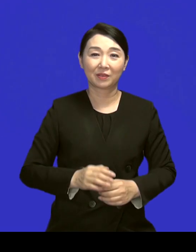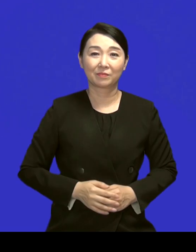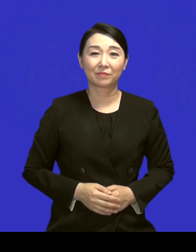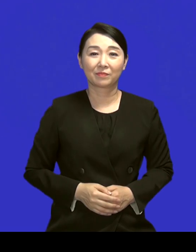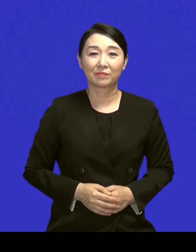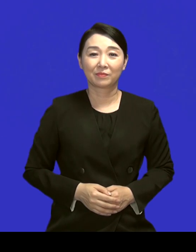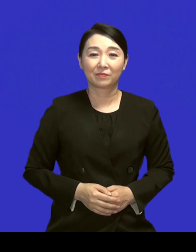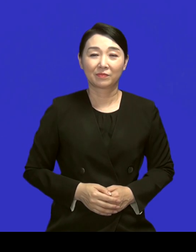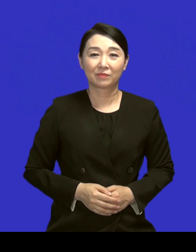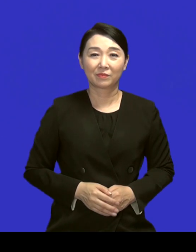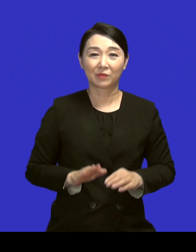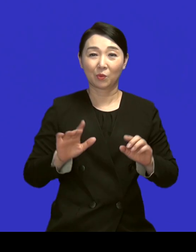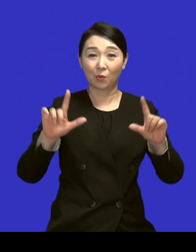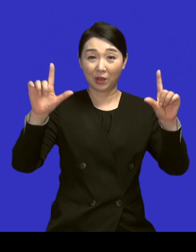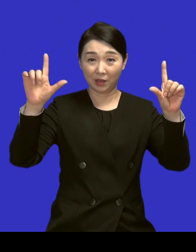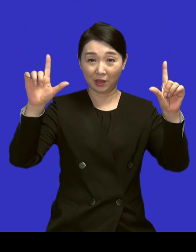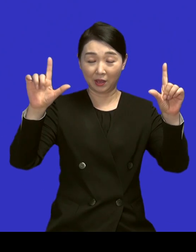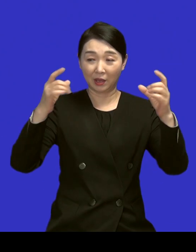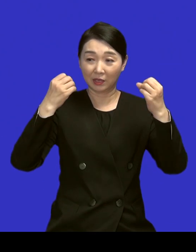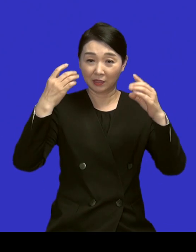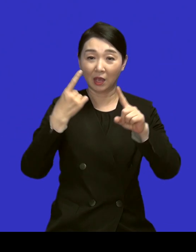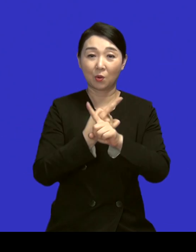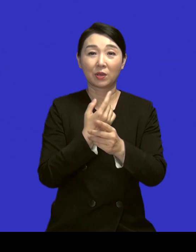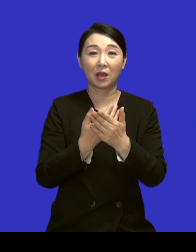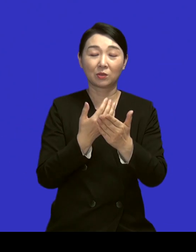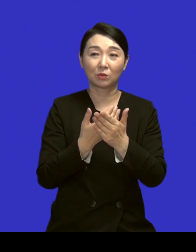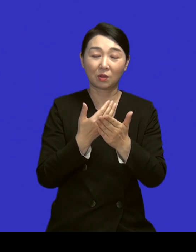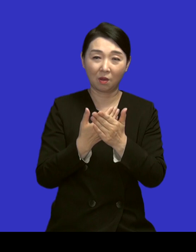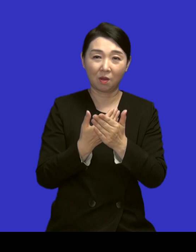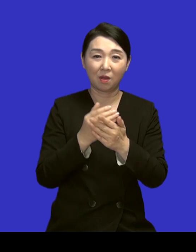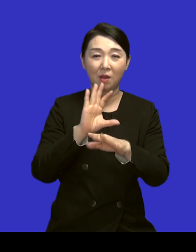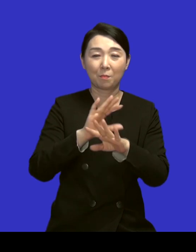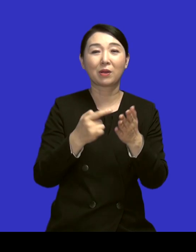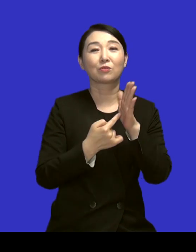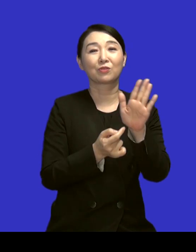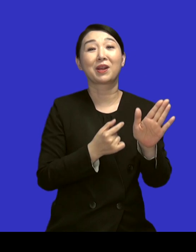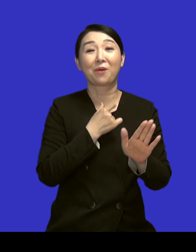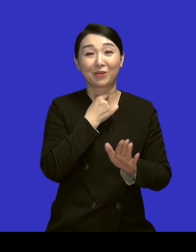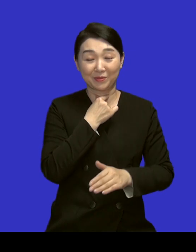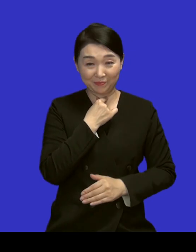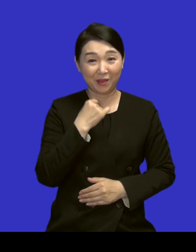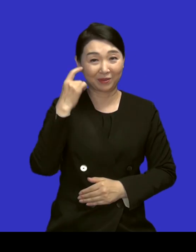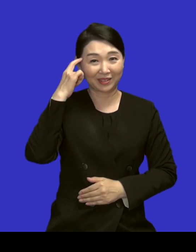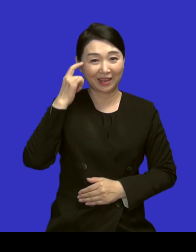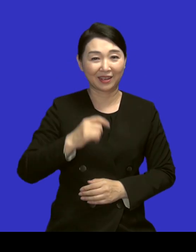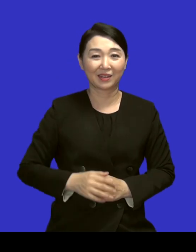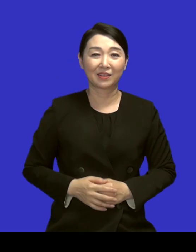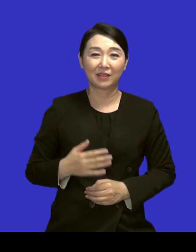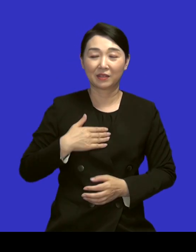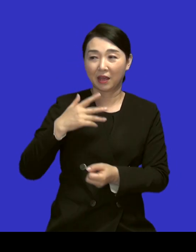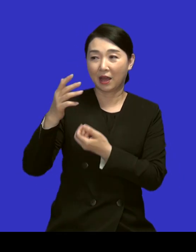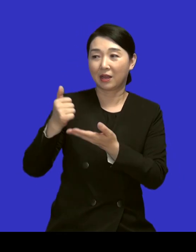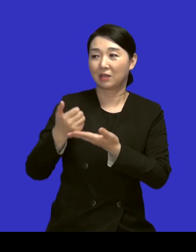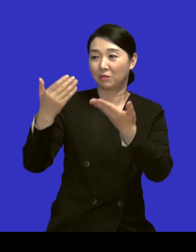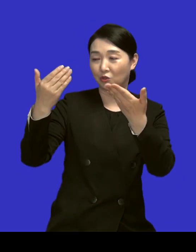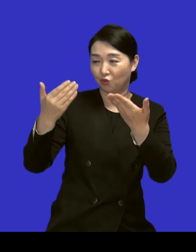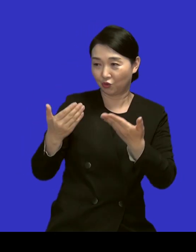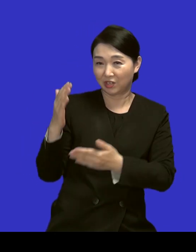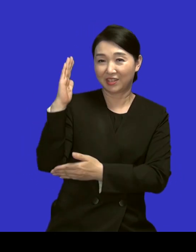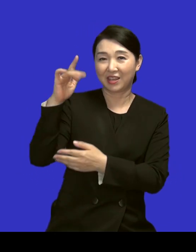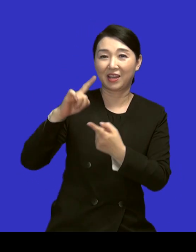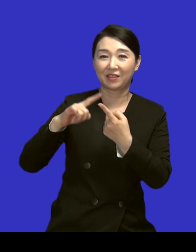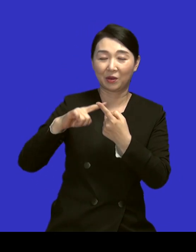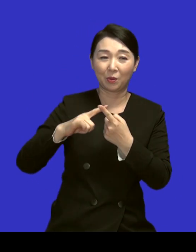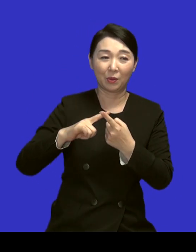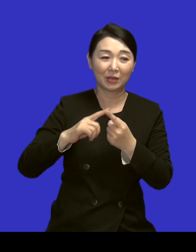저 올해는 새롭게 하소서 한번 나가보고 싶어요 하면서 네. 제가 하나님께서 주신 이야기를 네. 꼭